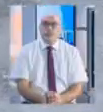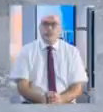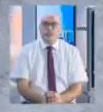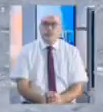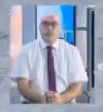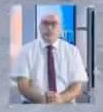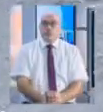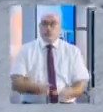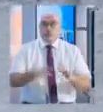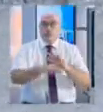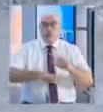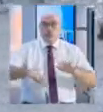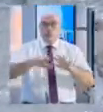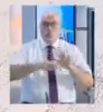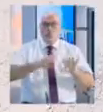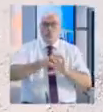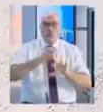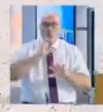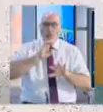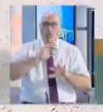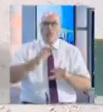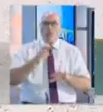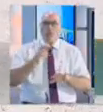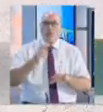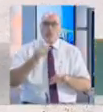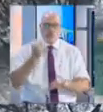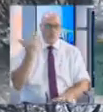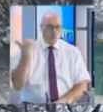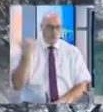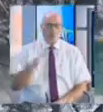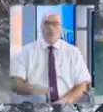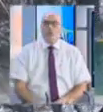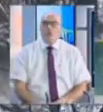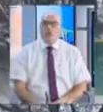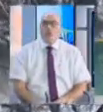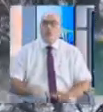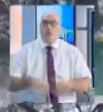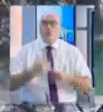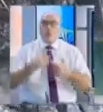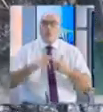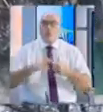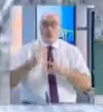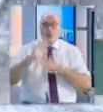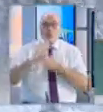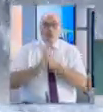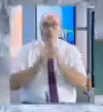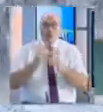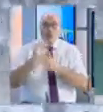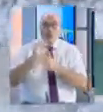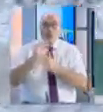مناطق متفرقة من ولاية جلمة نهار أمس، جندت لها وسائل مادية وبشرية هائلة من أجل السيطرة